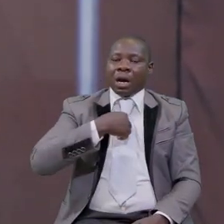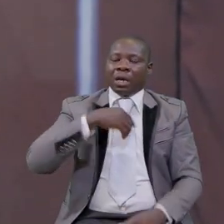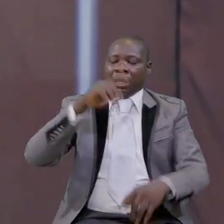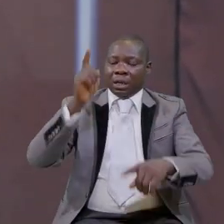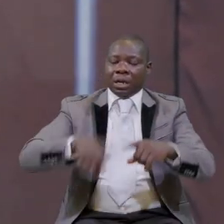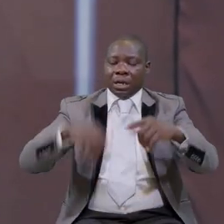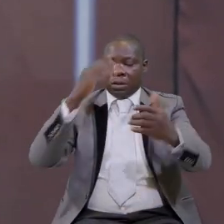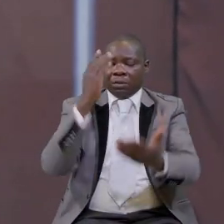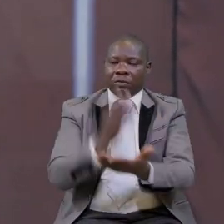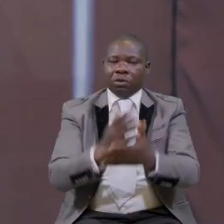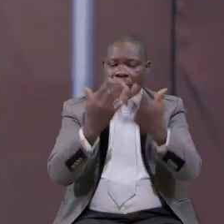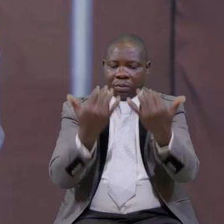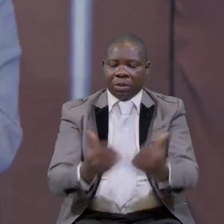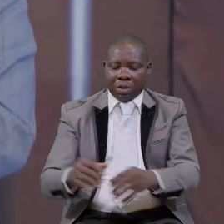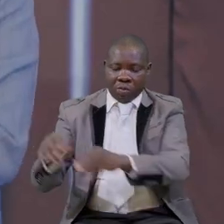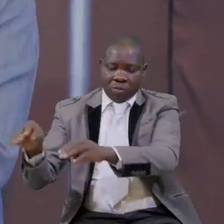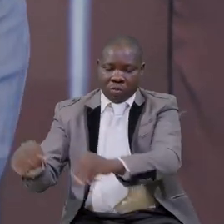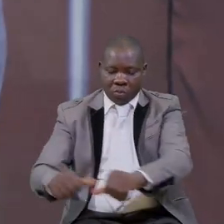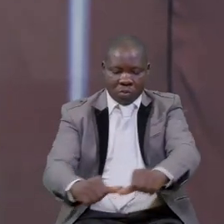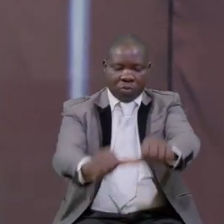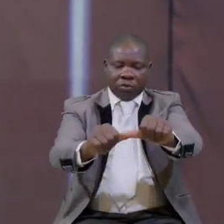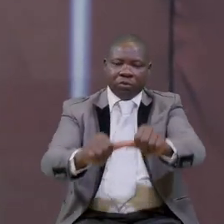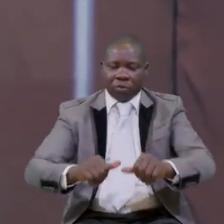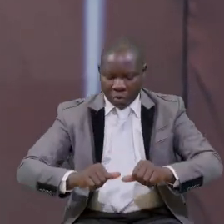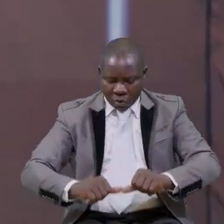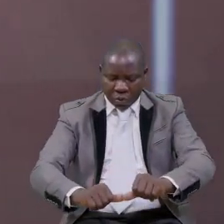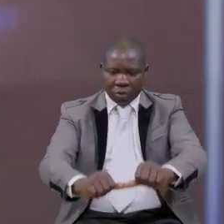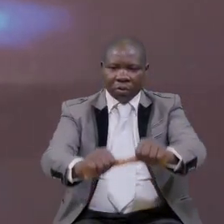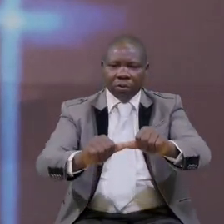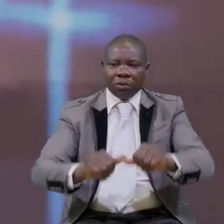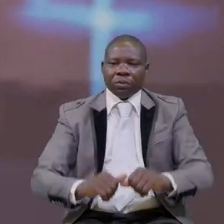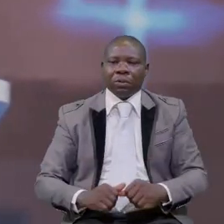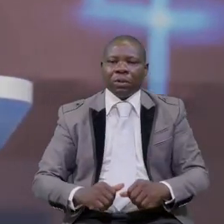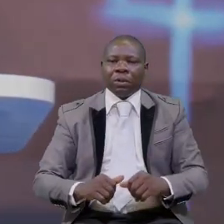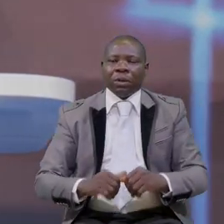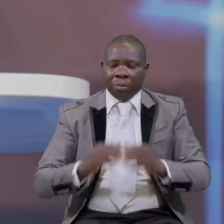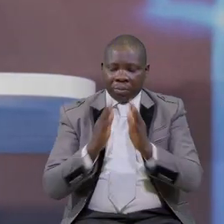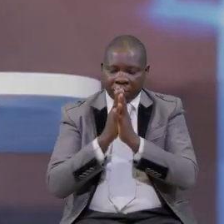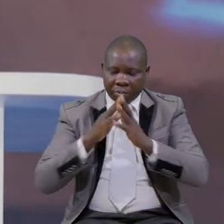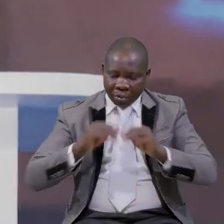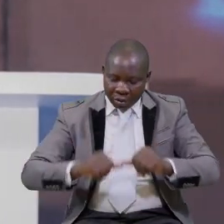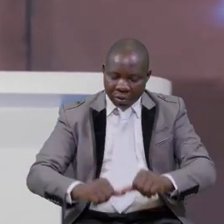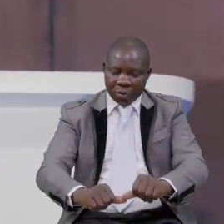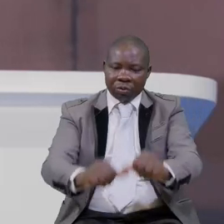Je ne vais pas m'arrêter maintenant. Avance. Avance. Prie.